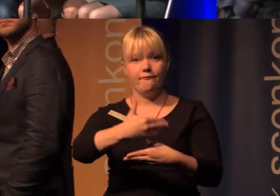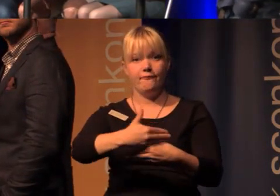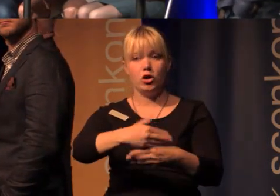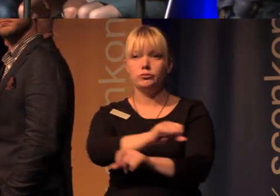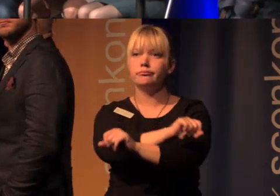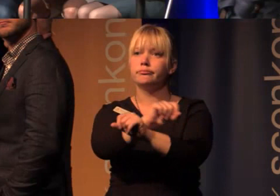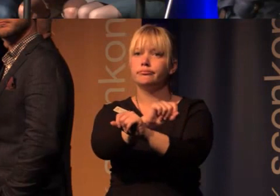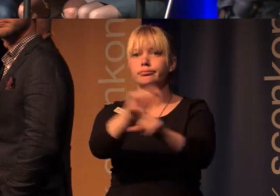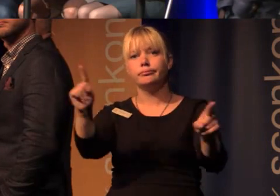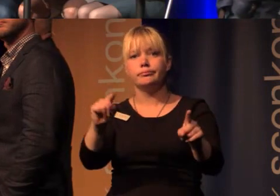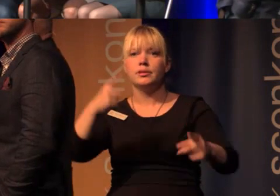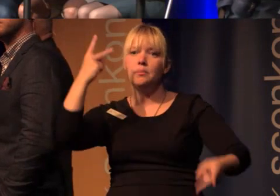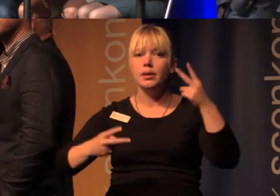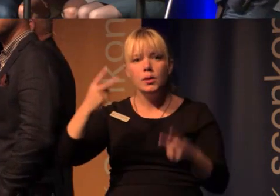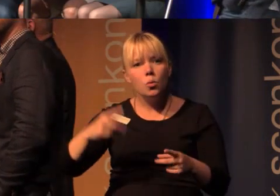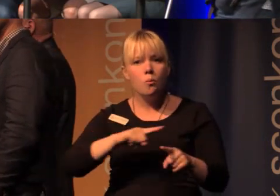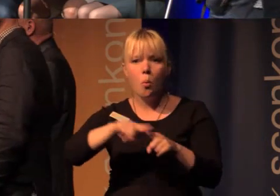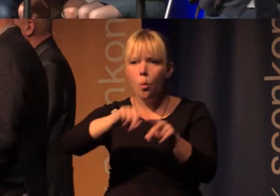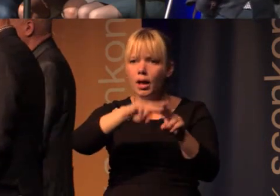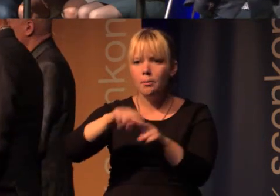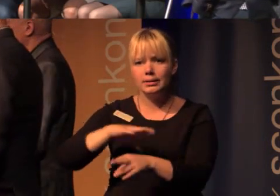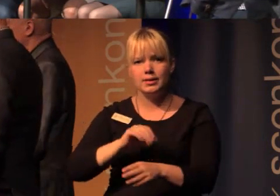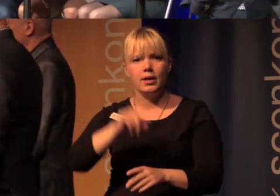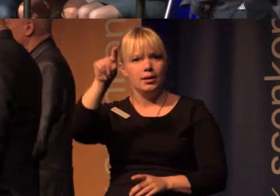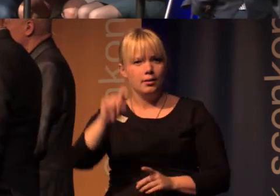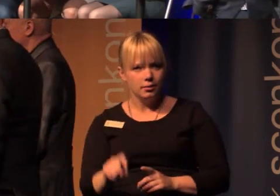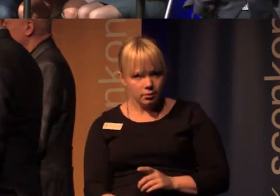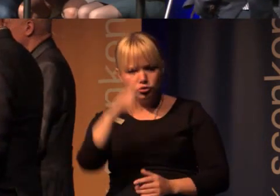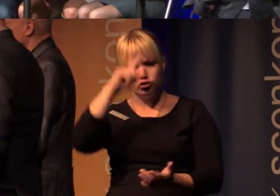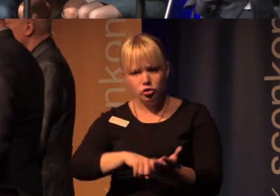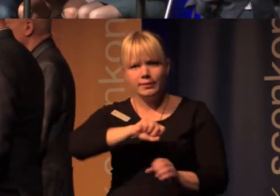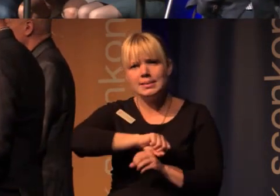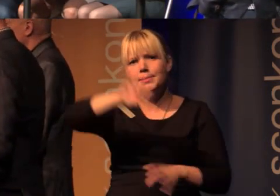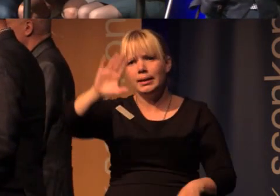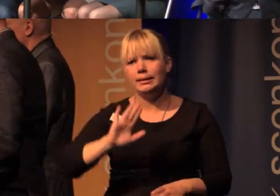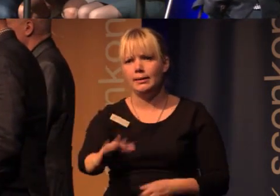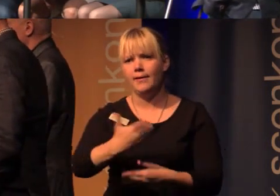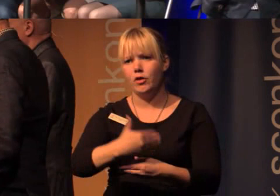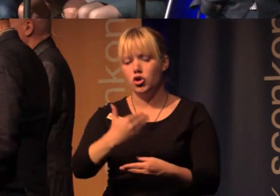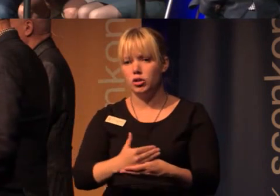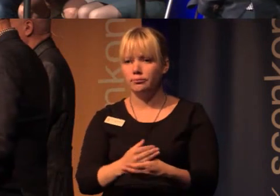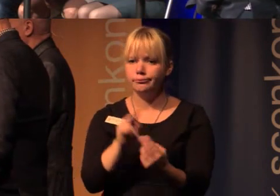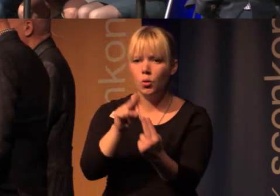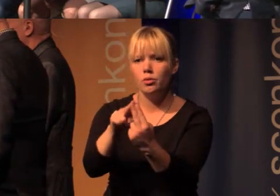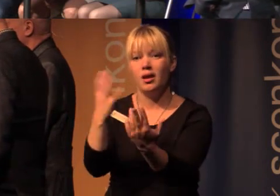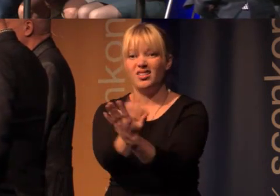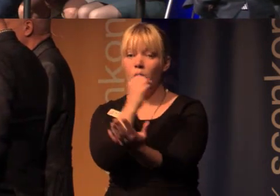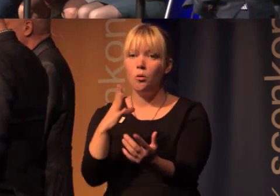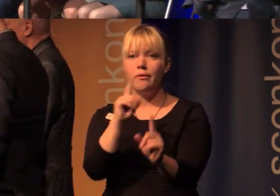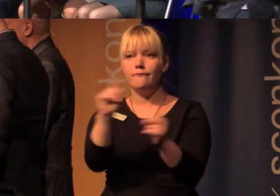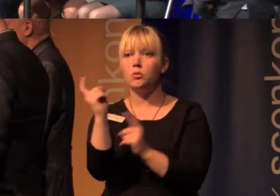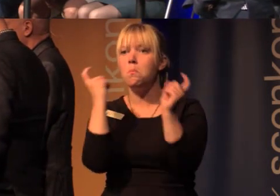på biografer på andra ställen runt om i landet. Att det ska vara ett sätt att sprida föreställningar även till människor som inte har möjlighet att resa